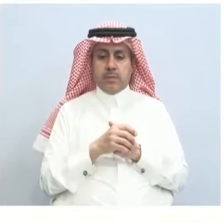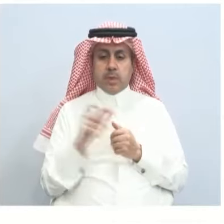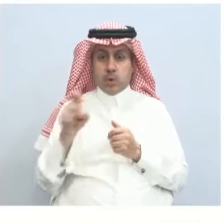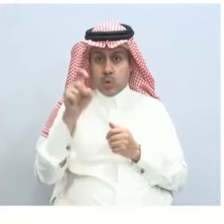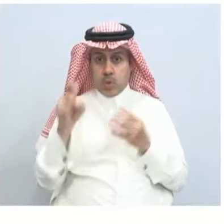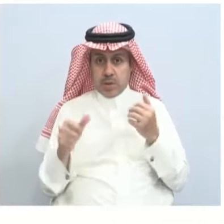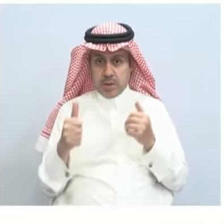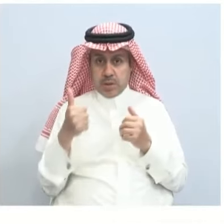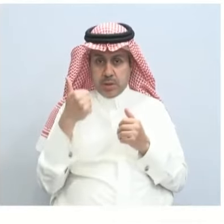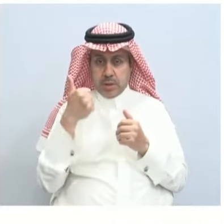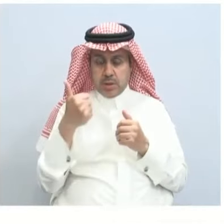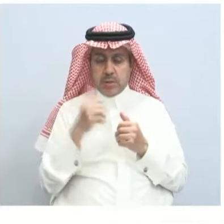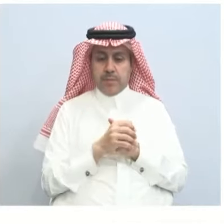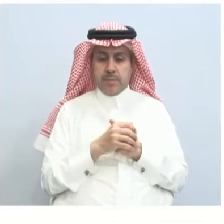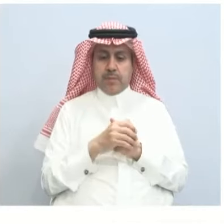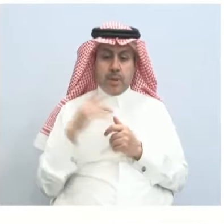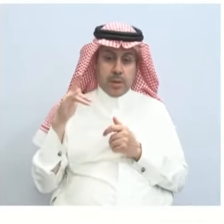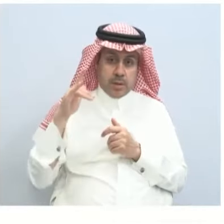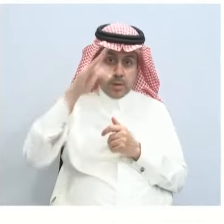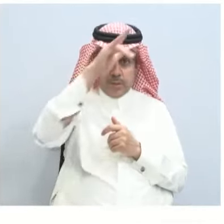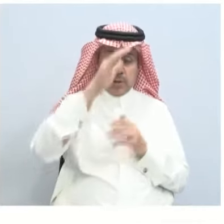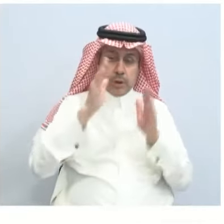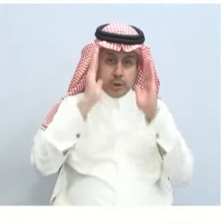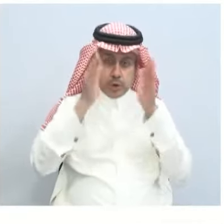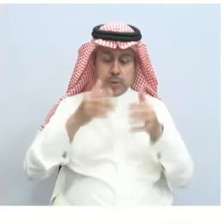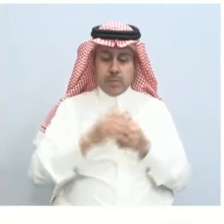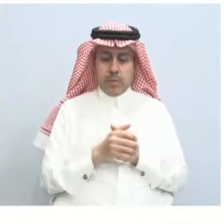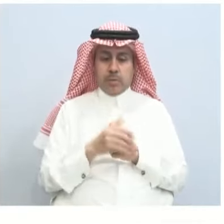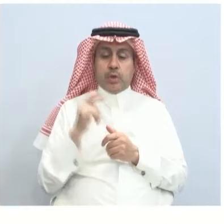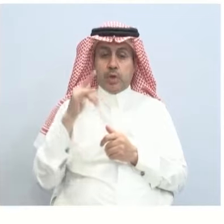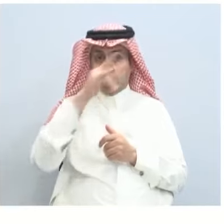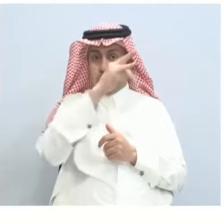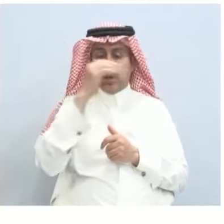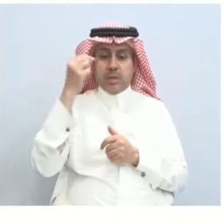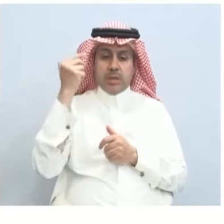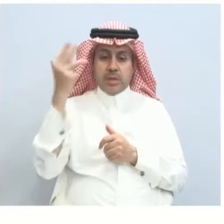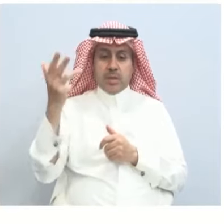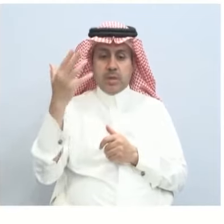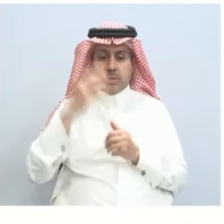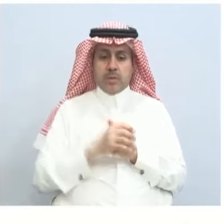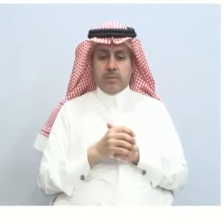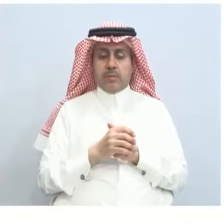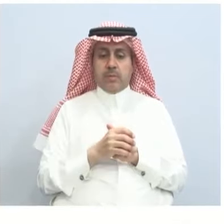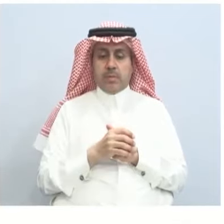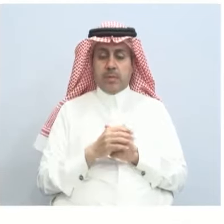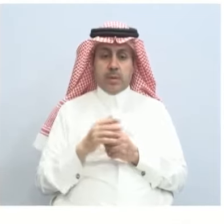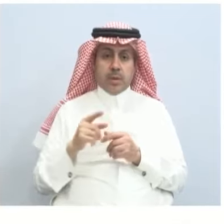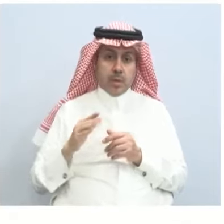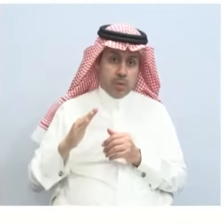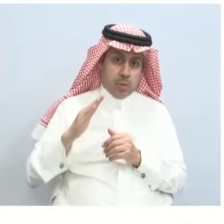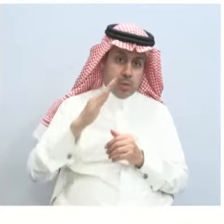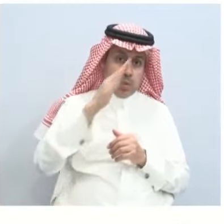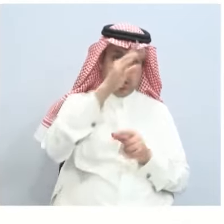س اقلع الطائره في اتجاه المتجه 9 وخ اوجد قياس الزاويه التي يصنعها مسار الطائره